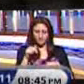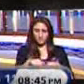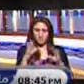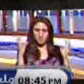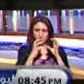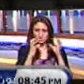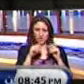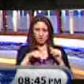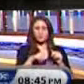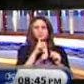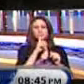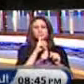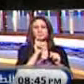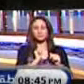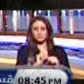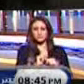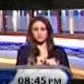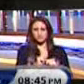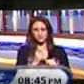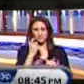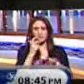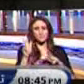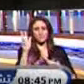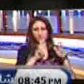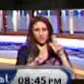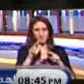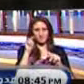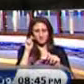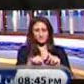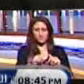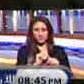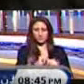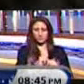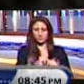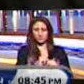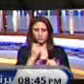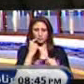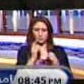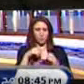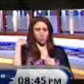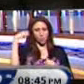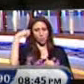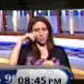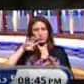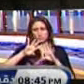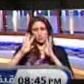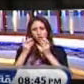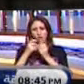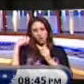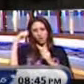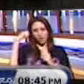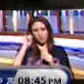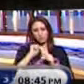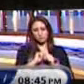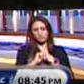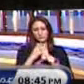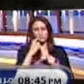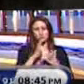الإطار. وتمت هناك لعيب كبيرة جدا في هذا الإطار، قامت بها مجموعة من الوزارة ومجموعة إلى آخر، يعني مشكلة